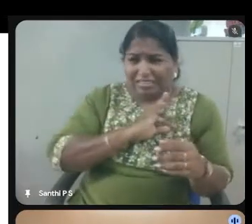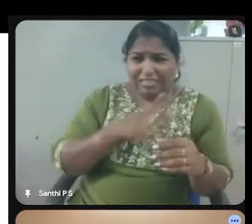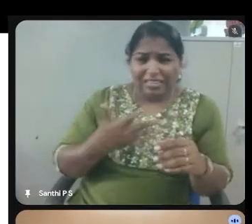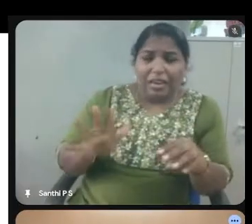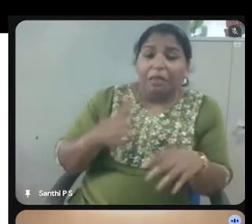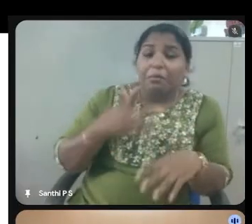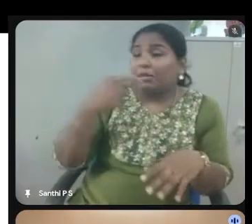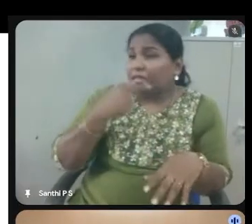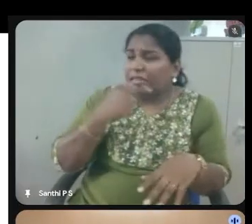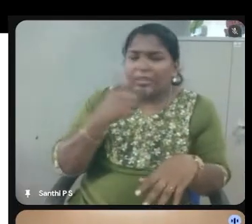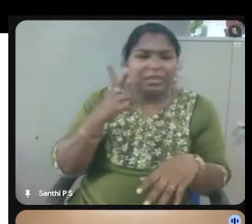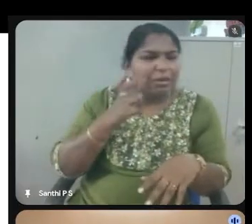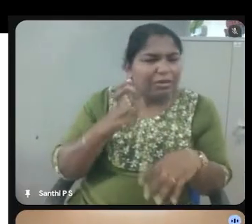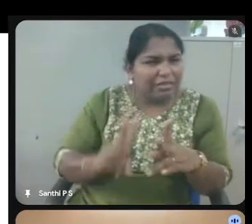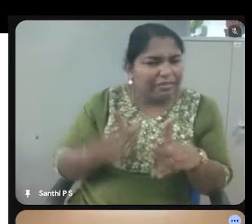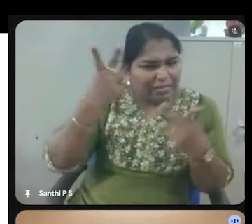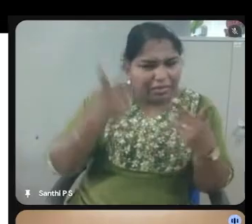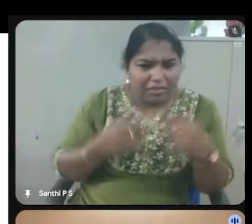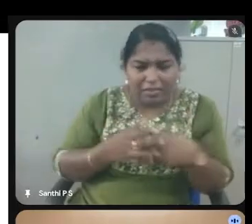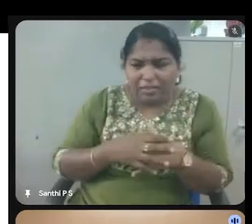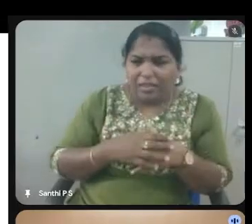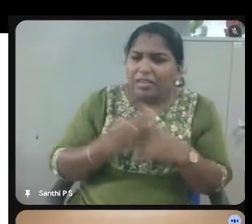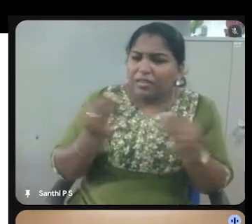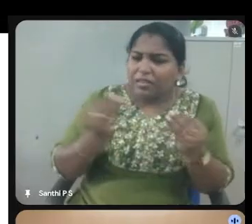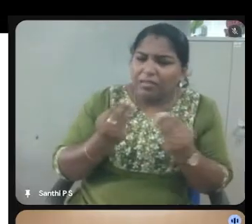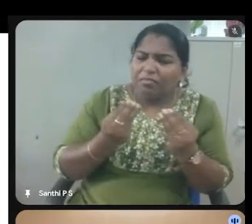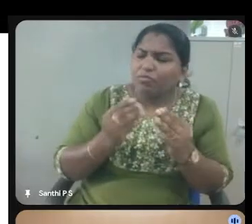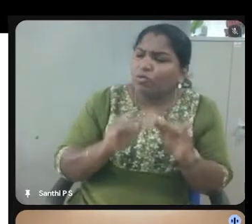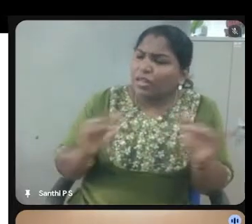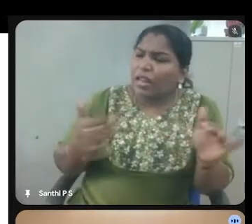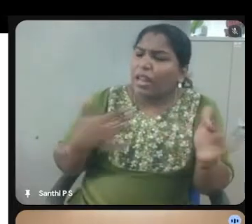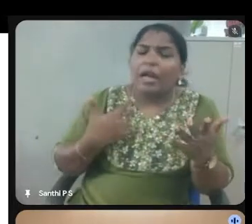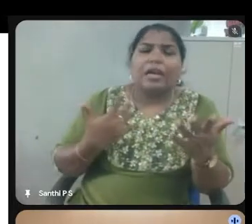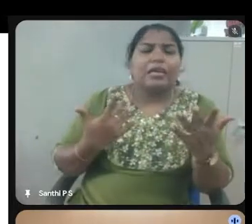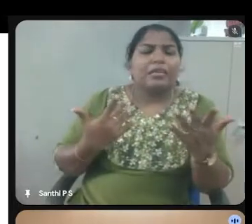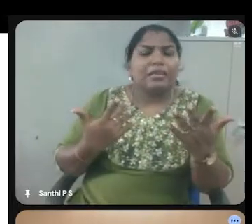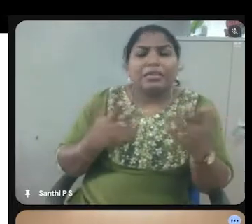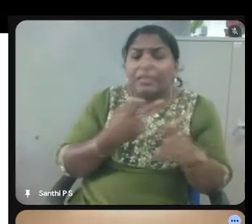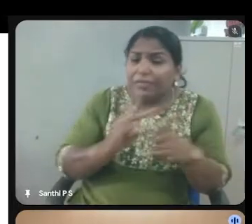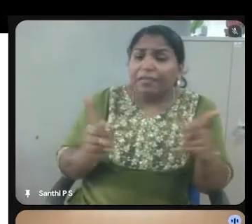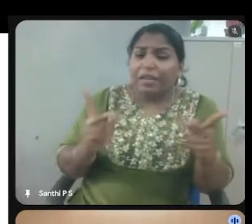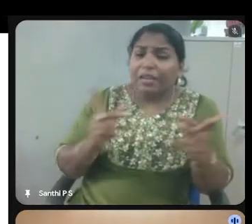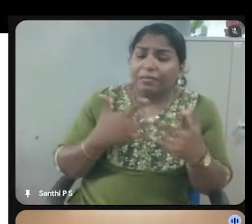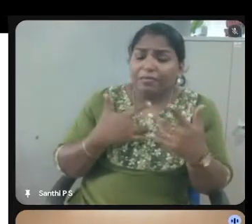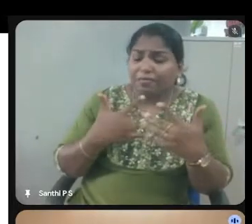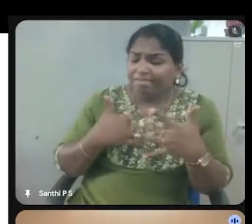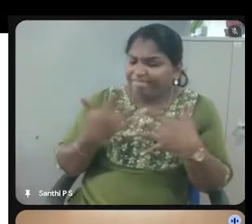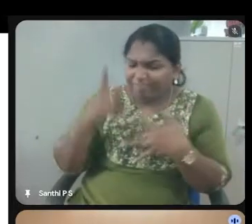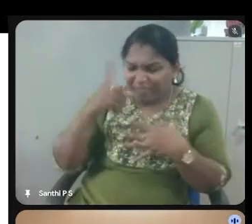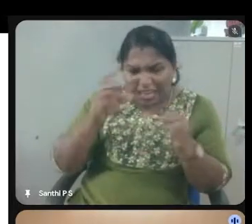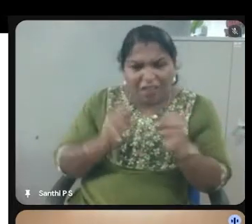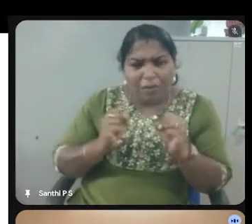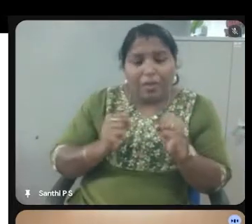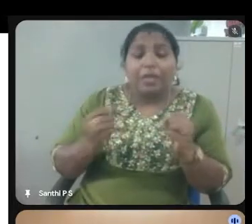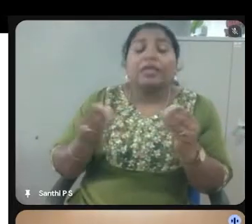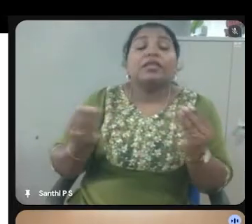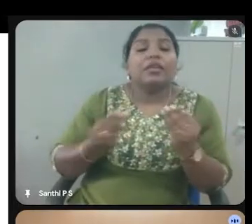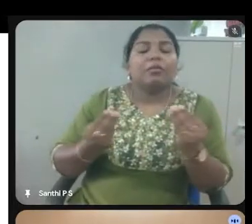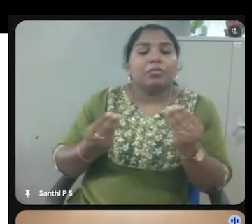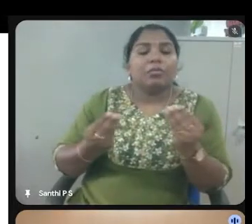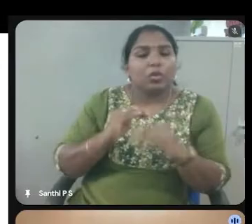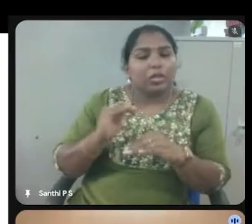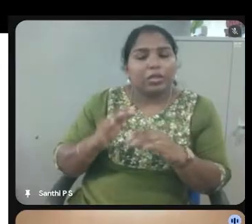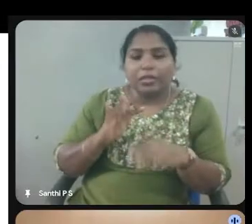തോന്നാം. അല്ലെങ്കിൽ ചിലപ്പോൾ മുടി ഇങ്ങനത്തെ ആക്ടിവിറ്റീസ് ഒക്കെ അവർക്ക് ചിലപ്പോൾ ബുദ്ധിമുട്ടായിട്ടൊക്കെ കാണിക്കാറുണ്ട്. ഇല്ല, ചില കുട്ടികൾ ഹൈപ്പോ സെൻസിറ്റീവ് ആയിരിക്കും, അതായത്